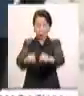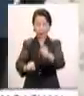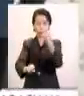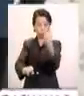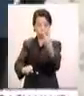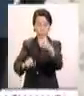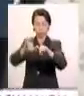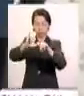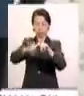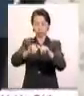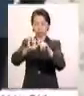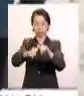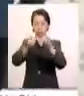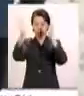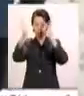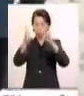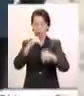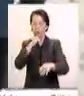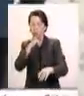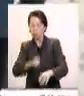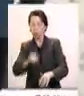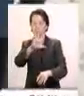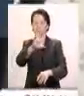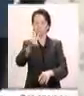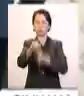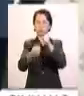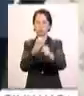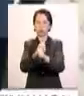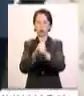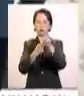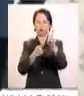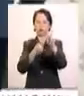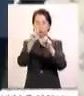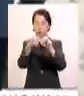seorang jurutera warga tempatan berusia 52 tahun pada 20